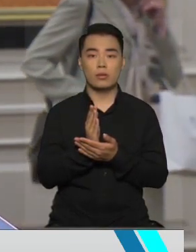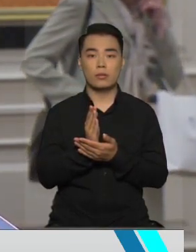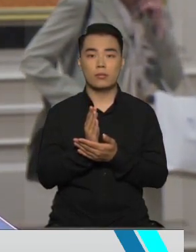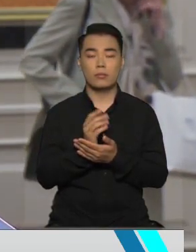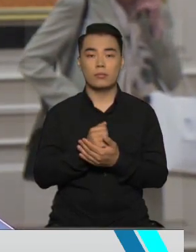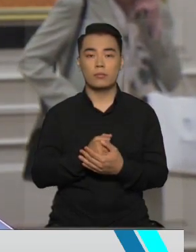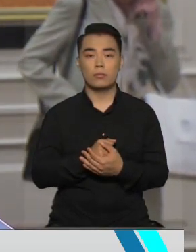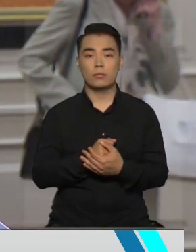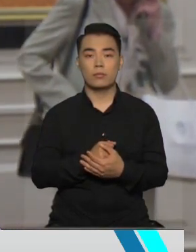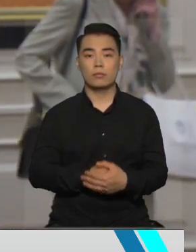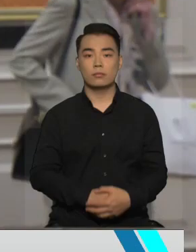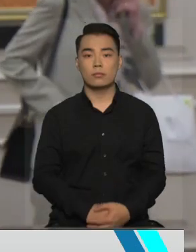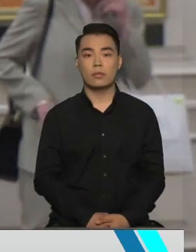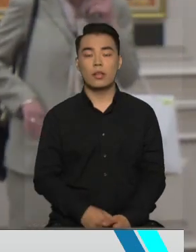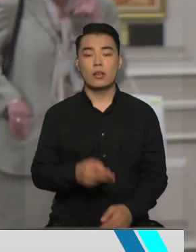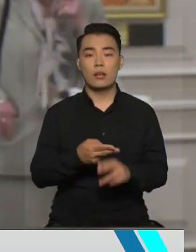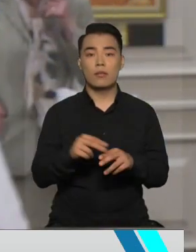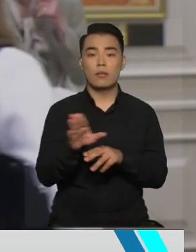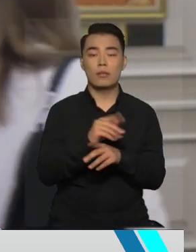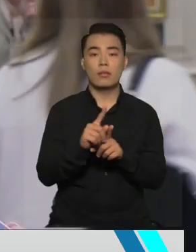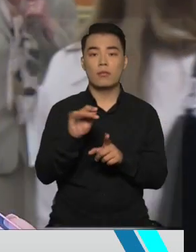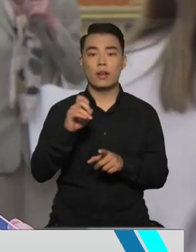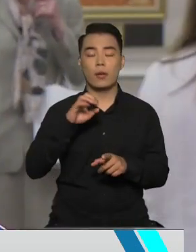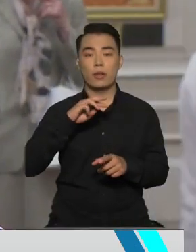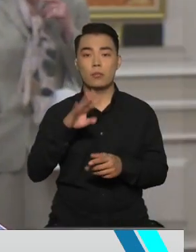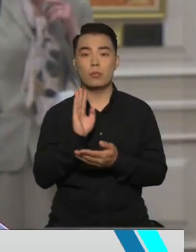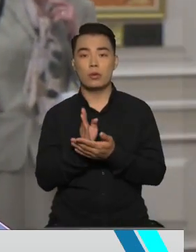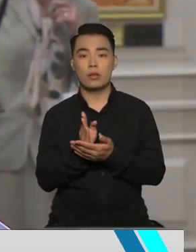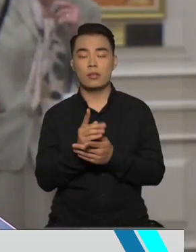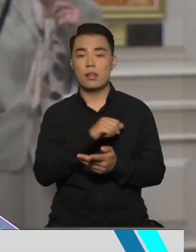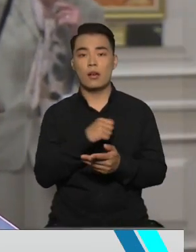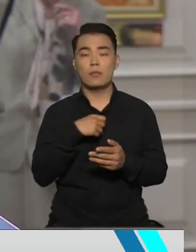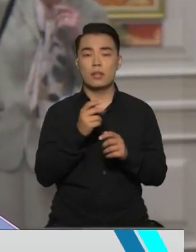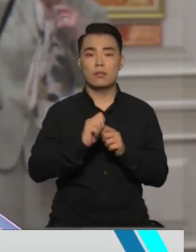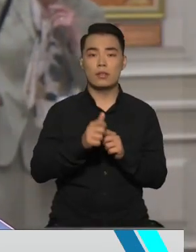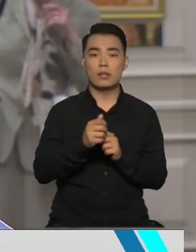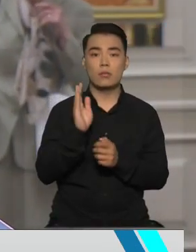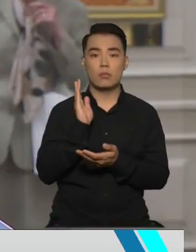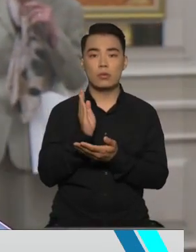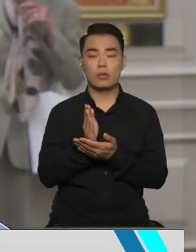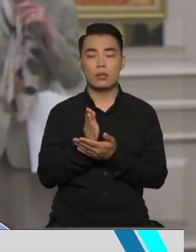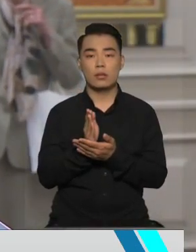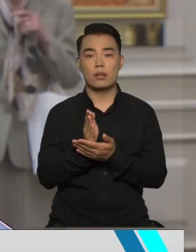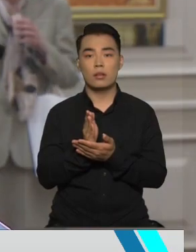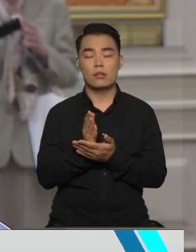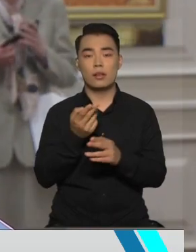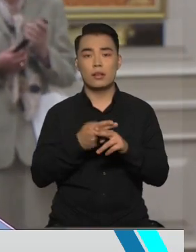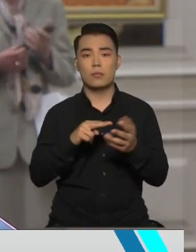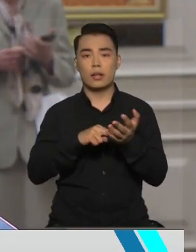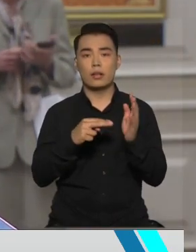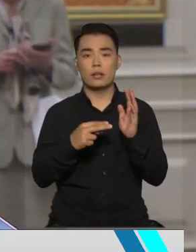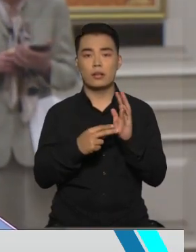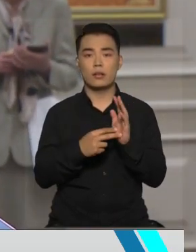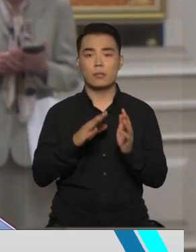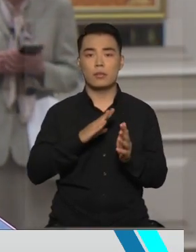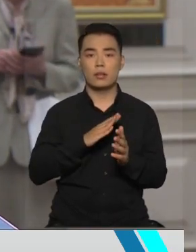рассматриваются. И данный проект является флагманским, с крупным объемом инвестиций в данный проект,